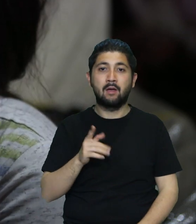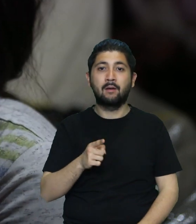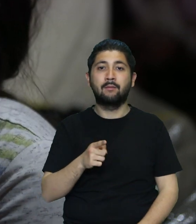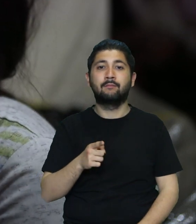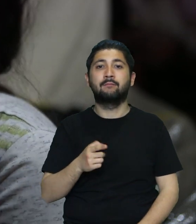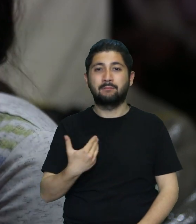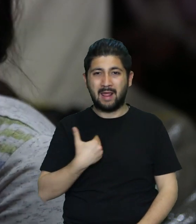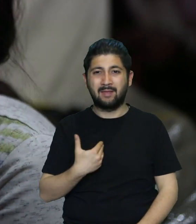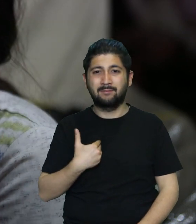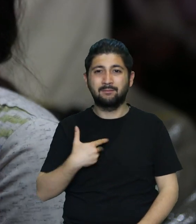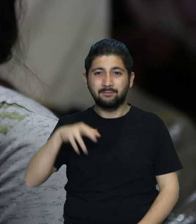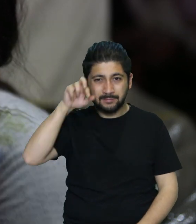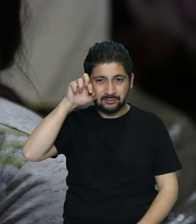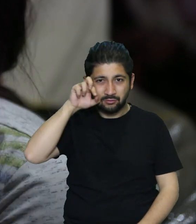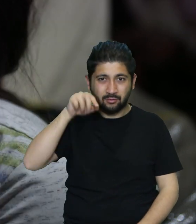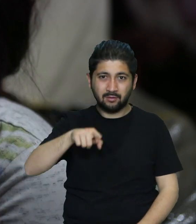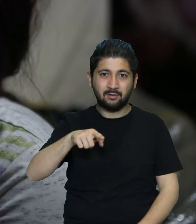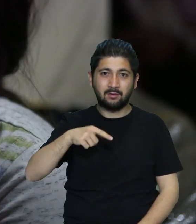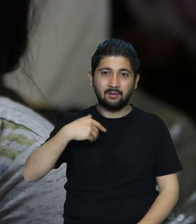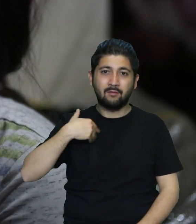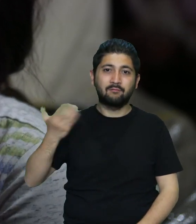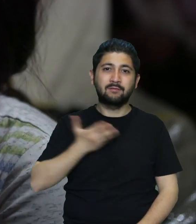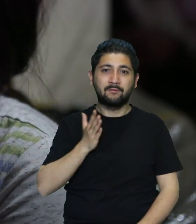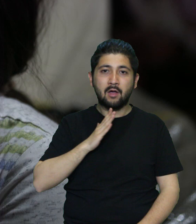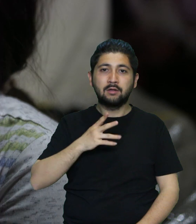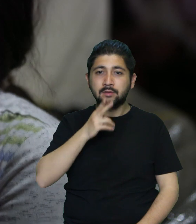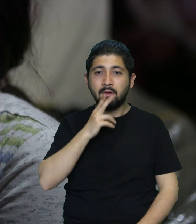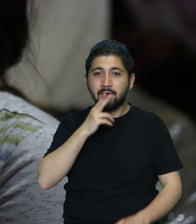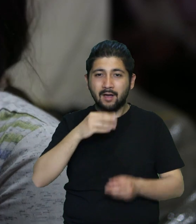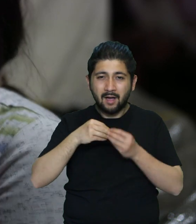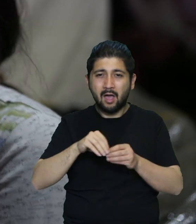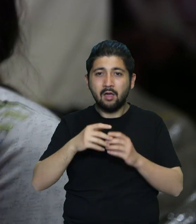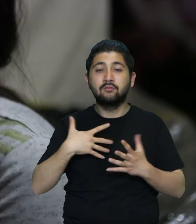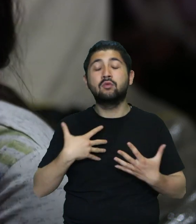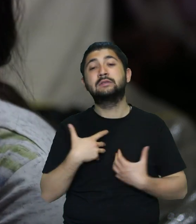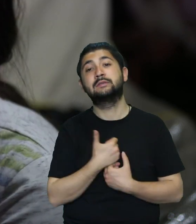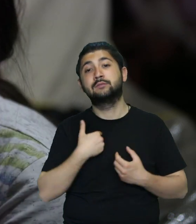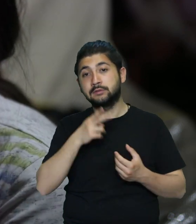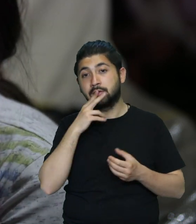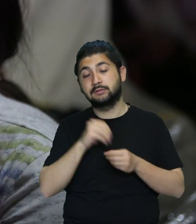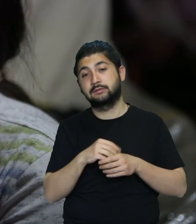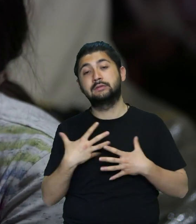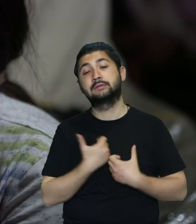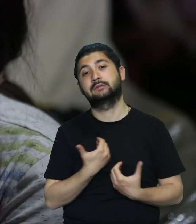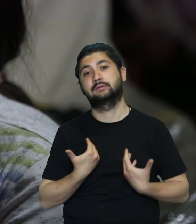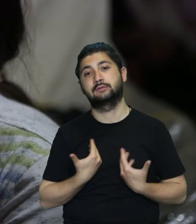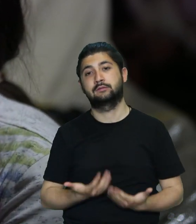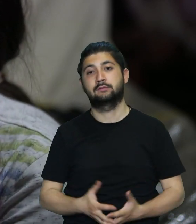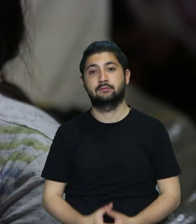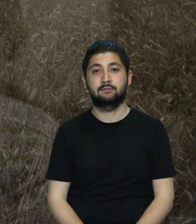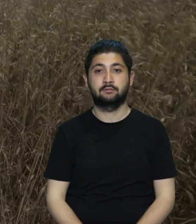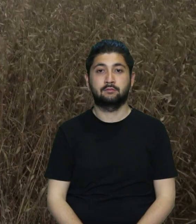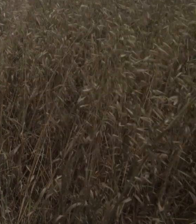böyle beni psikolojime yatırıyorlar artık. Tütün, çok sıkıldım ben tütünden. Duygulu gülümsedi, ev